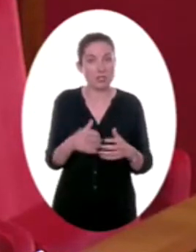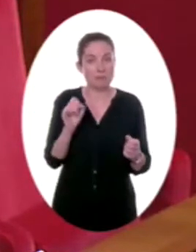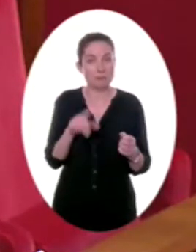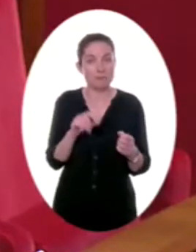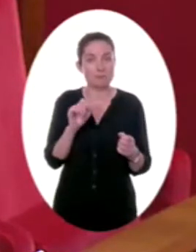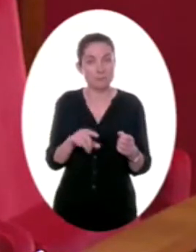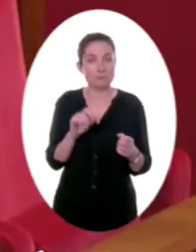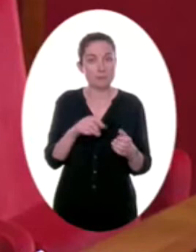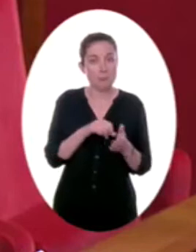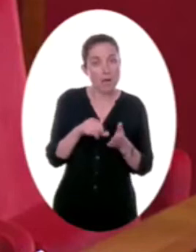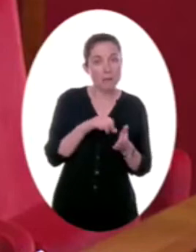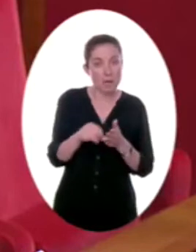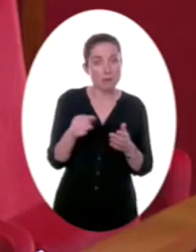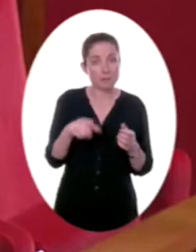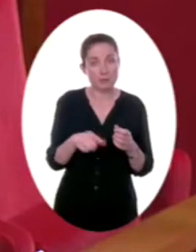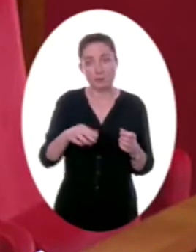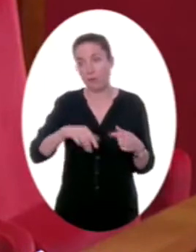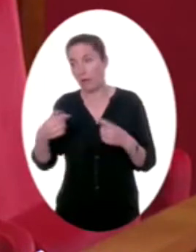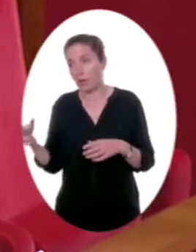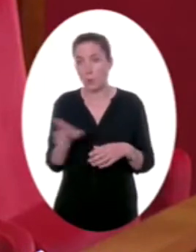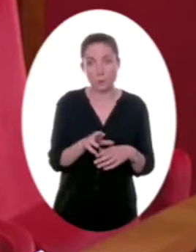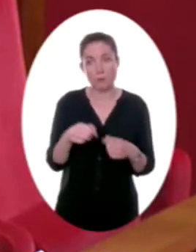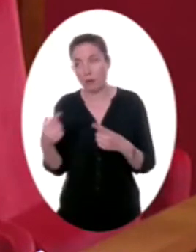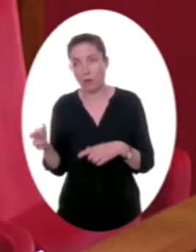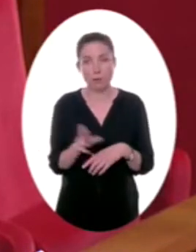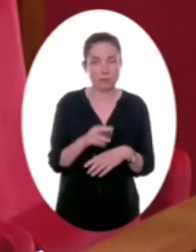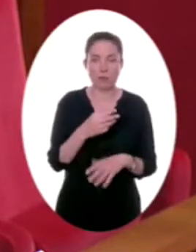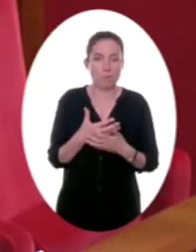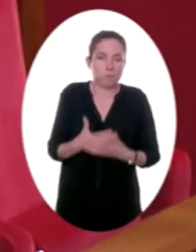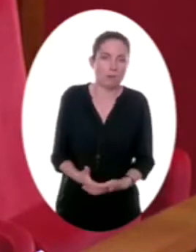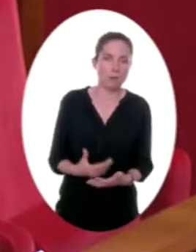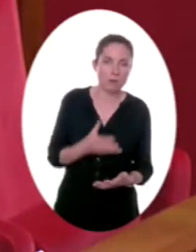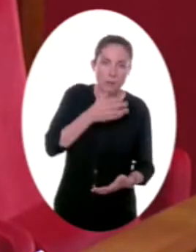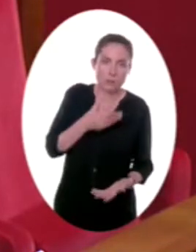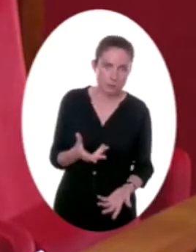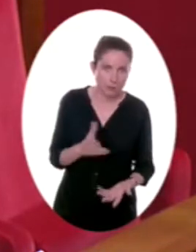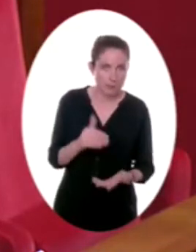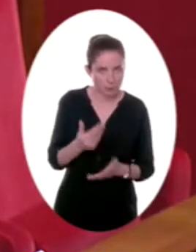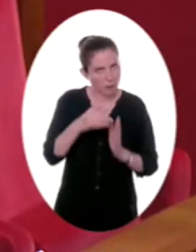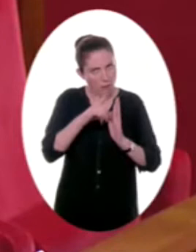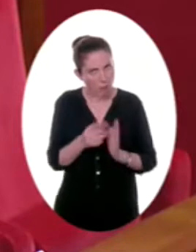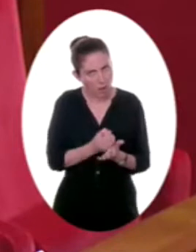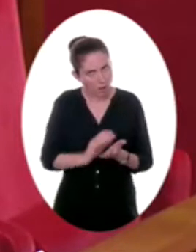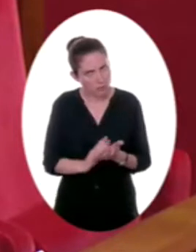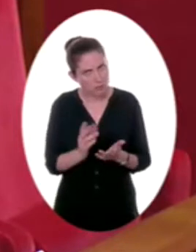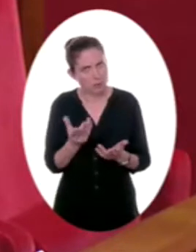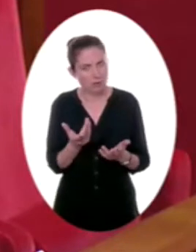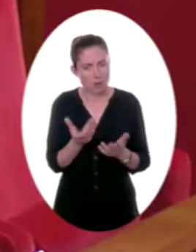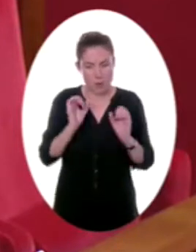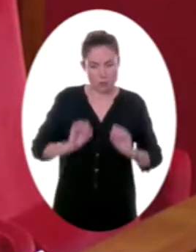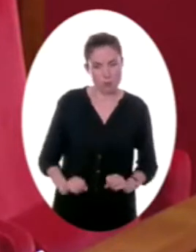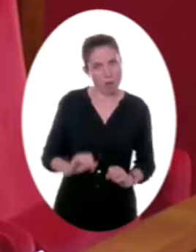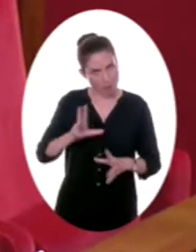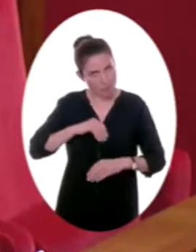machine, évidemment, c'est quelque chose d'assez lourd. Et compte tenu du fait que cette proposition de loi avait été adoptée par le Sénat, mais